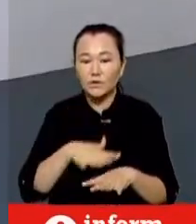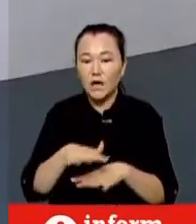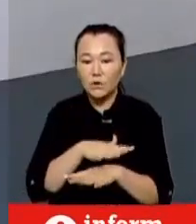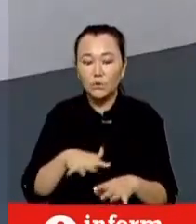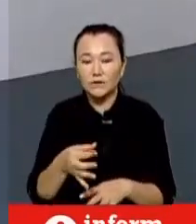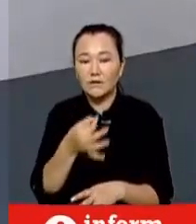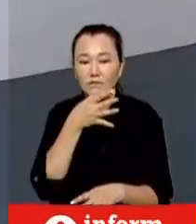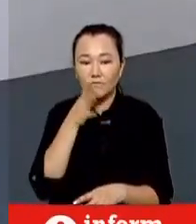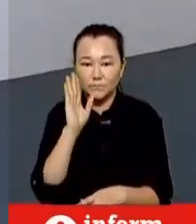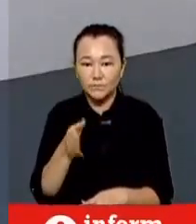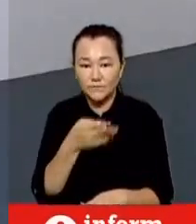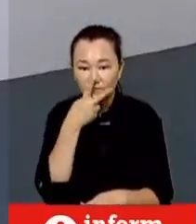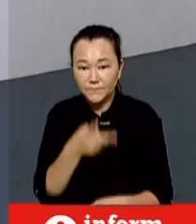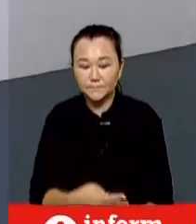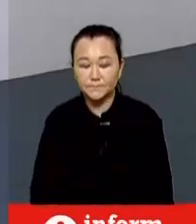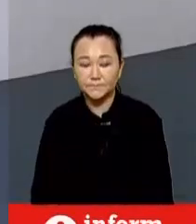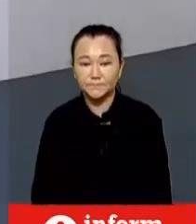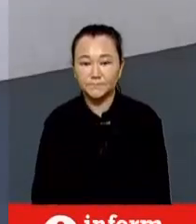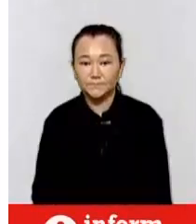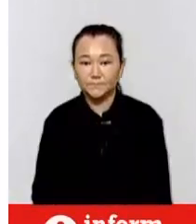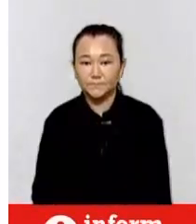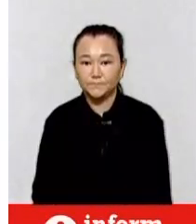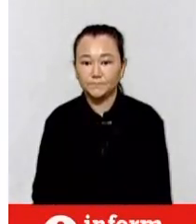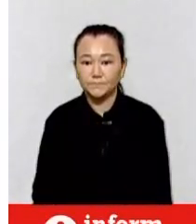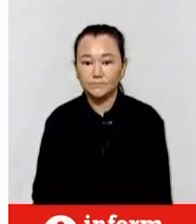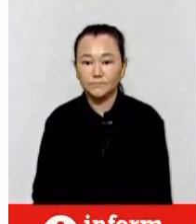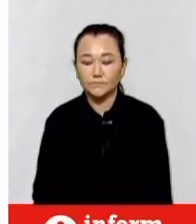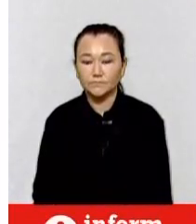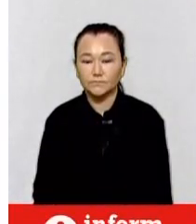қошеметіне бөленбек. Мақсат Жақсыбайұлы, Информбюро, Астана.